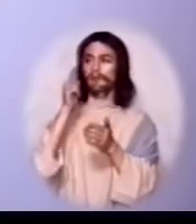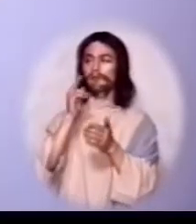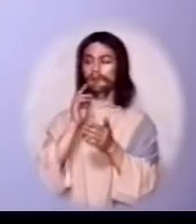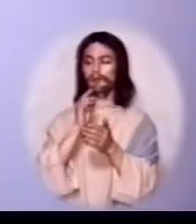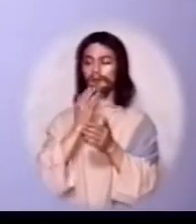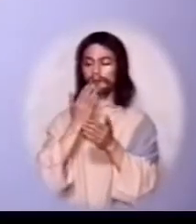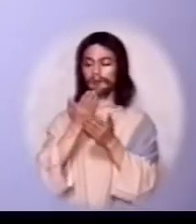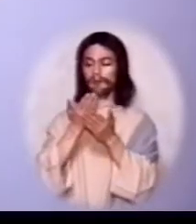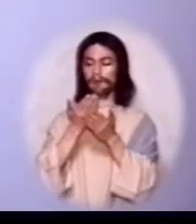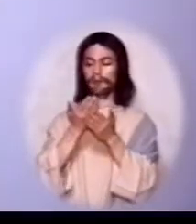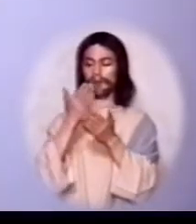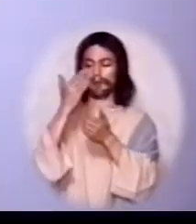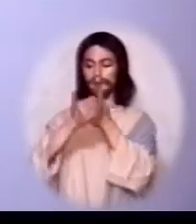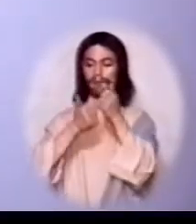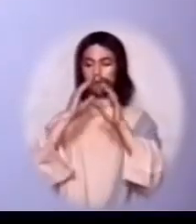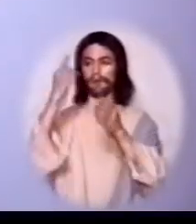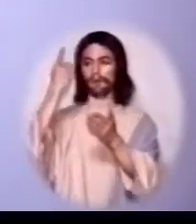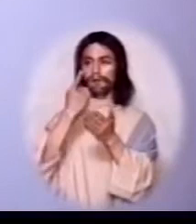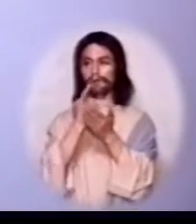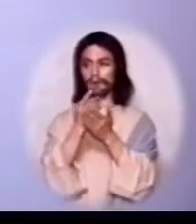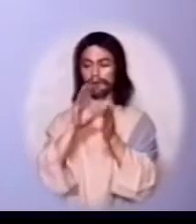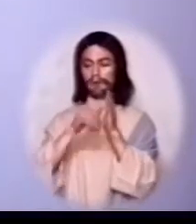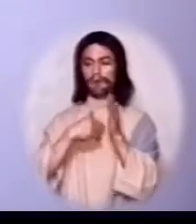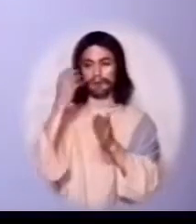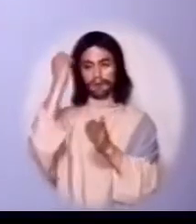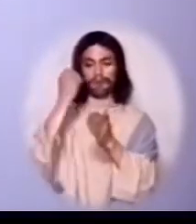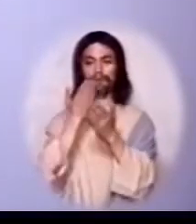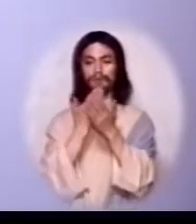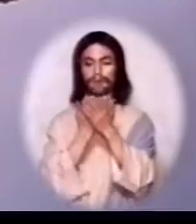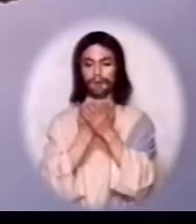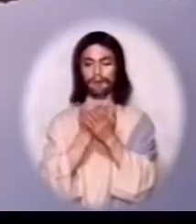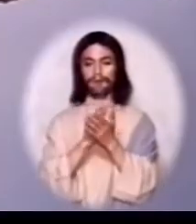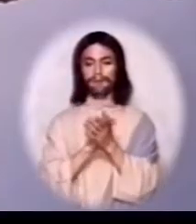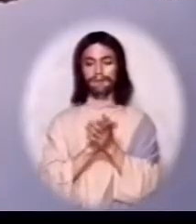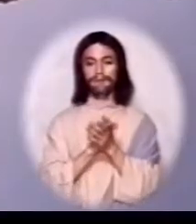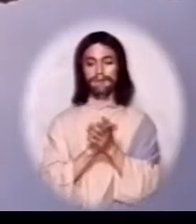주여, 당신의 나라가 임하실 때 저를 기억하소서.